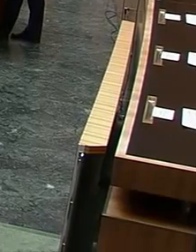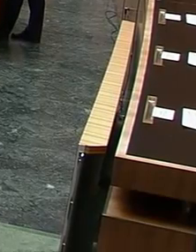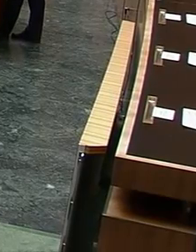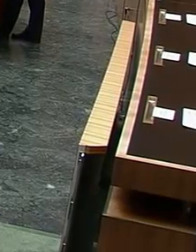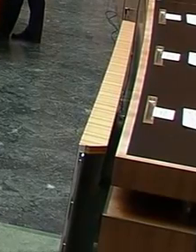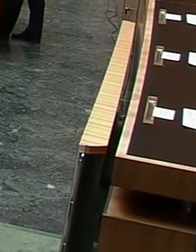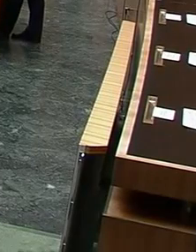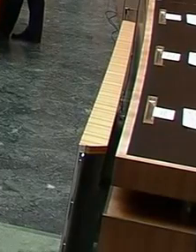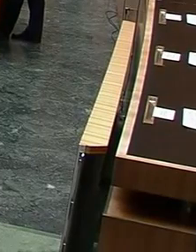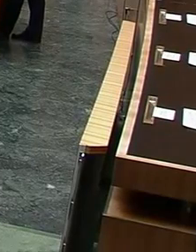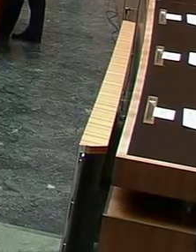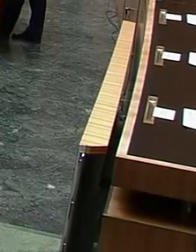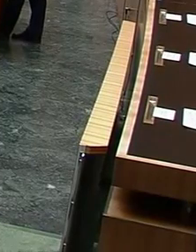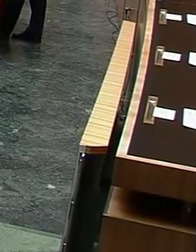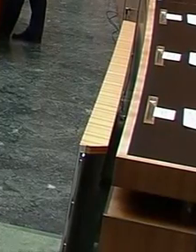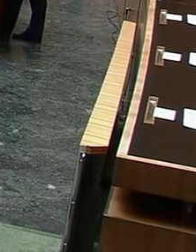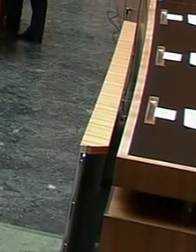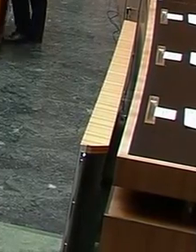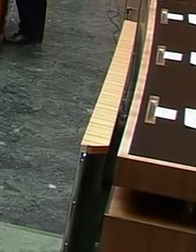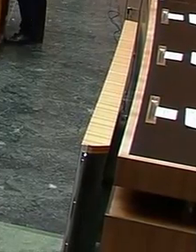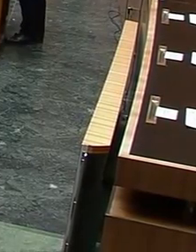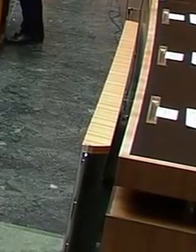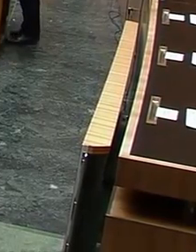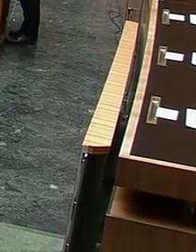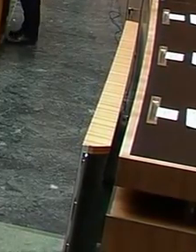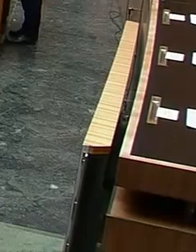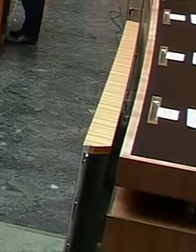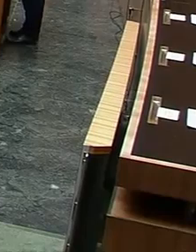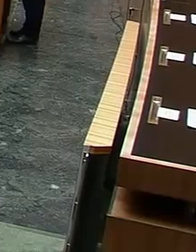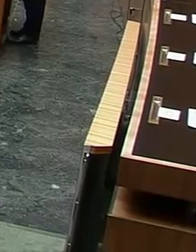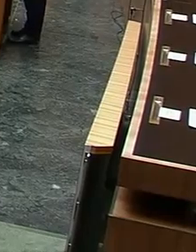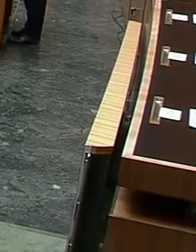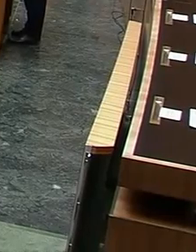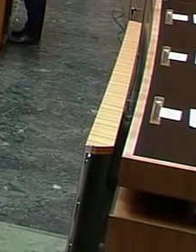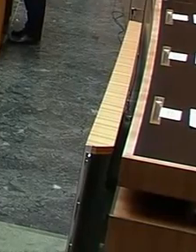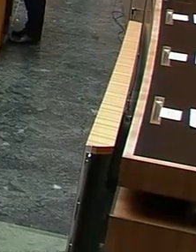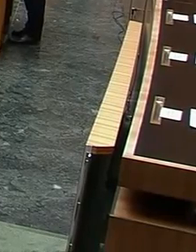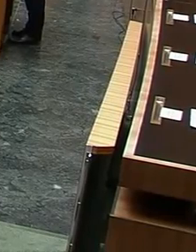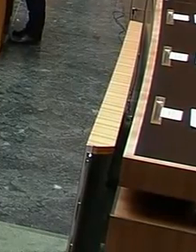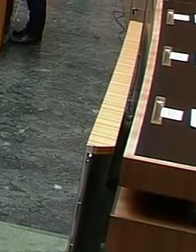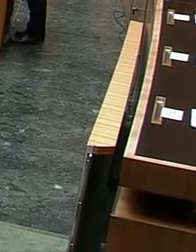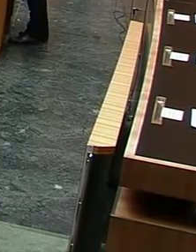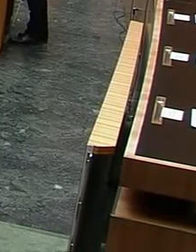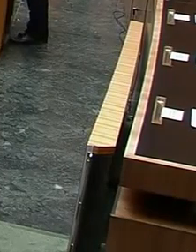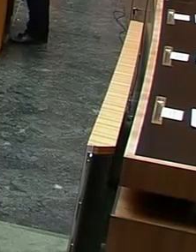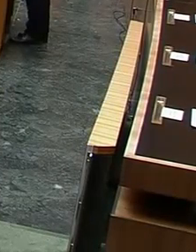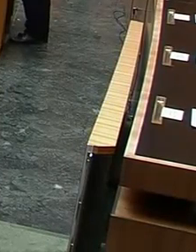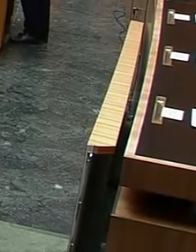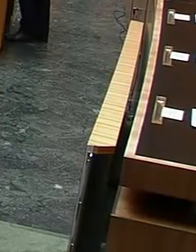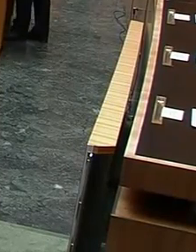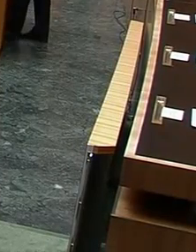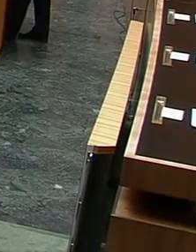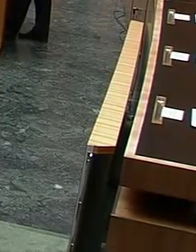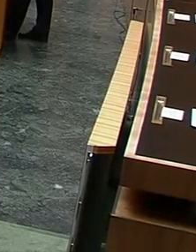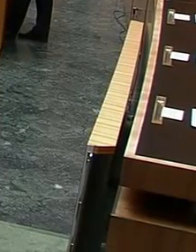des Firmenbuches oder des Grundbuches aus Datenschutzgründen geheim zu halten, außer unser Finanzminister.